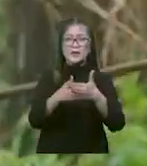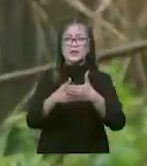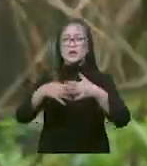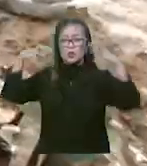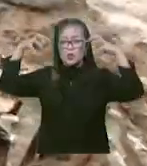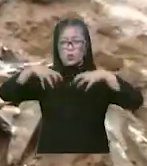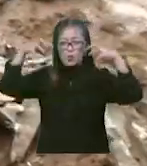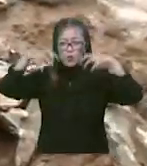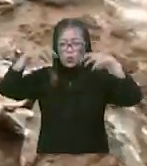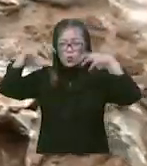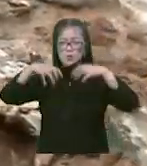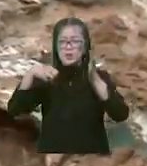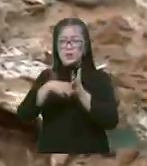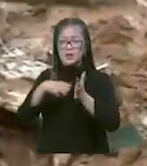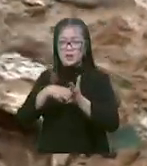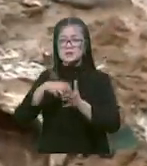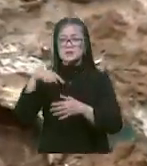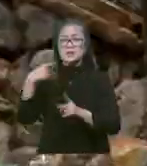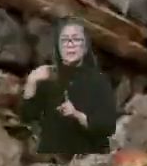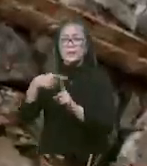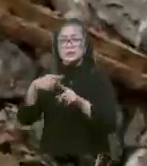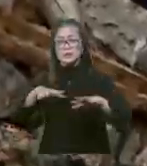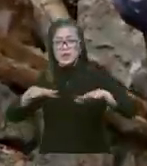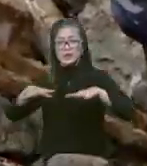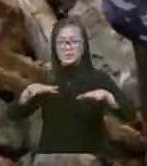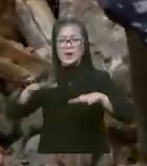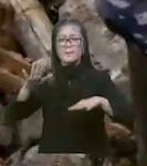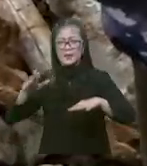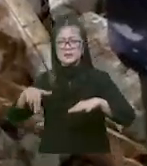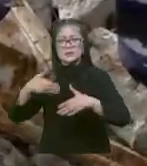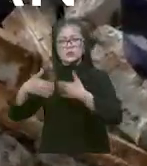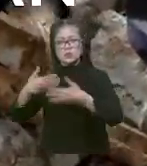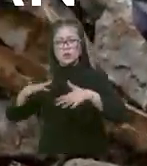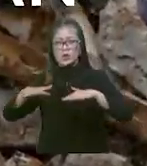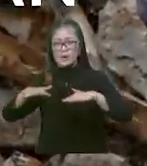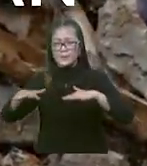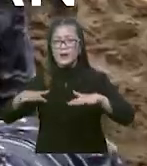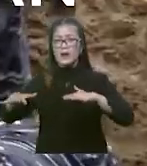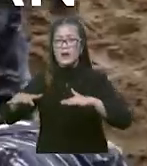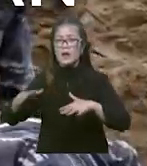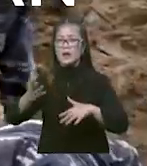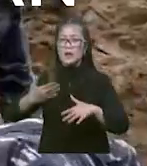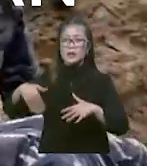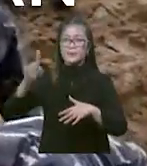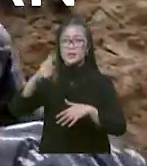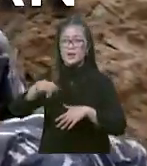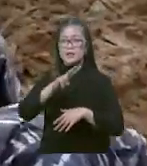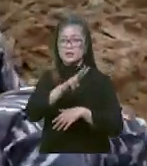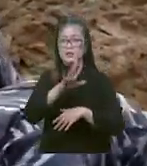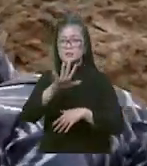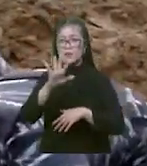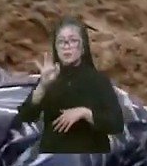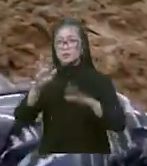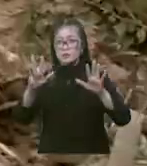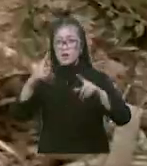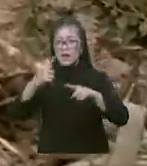mengguyur. Belum lagi gempa susulan yang masih terus terjadi, bahkan hingga lebih dari 250 kali gempa